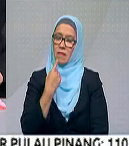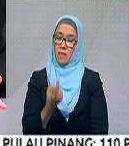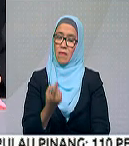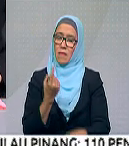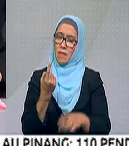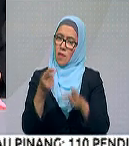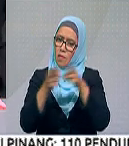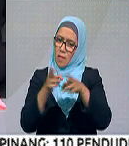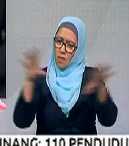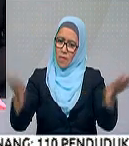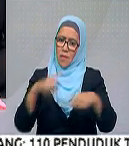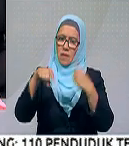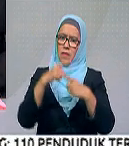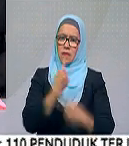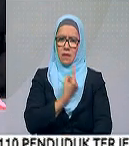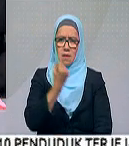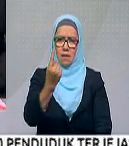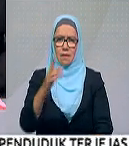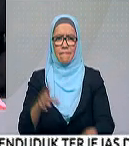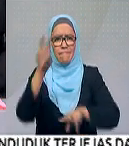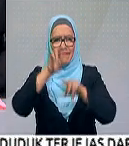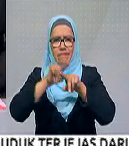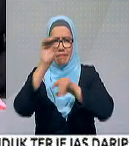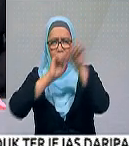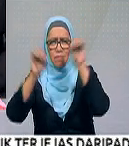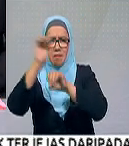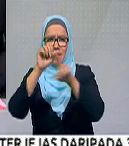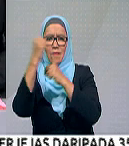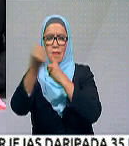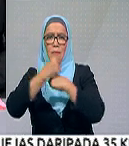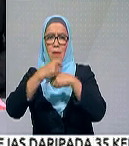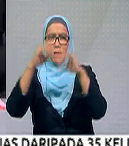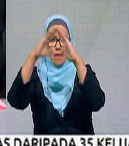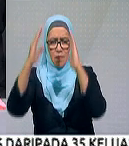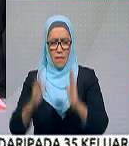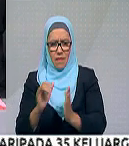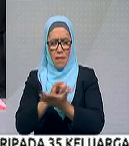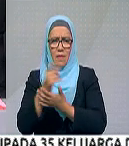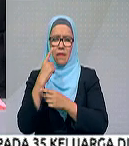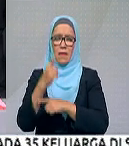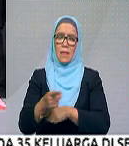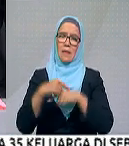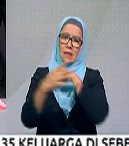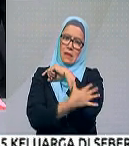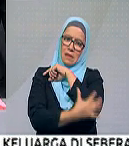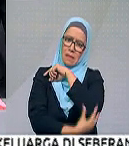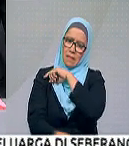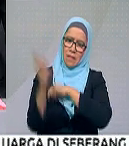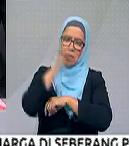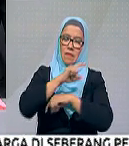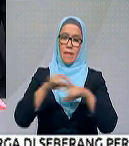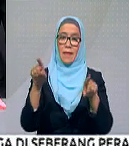mengunjungi pondok tersebut dan melihat keadaannya yang serba daif. Ya, juga kisah filem karya anak tempatan,